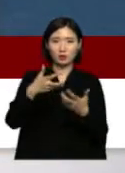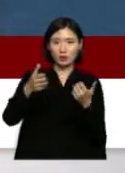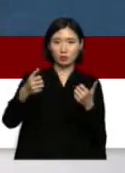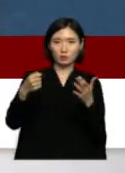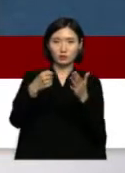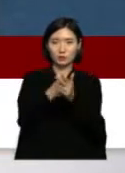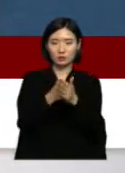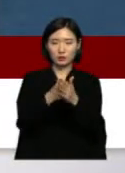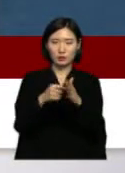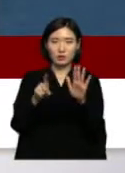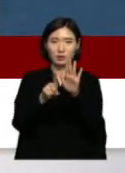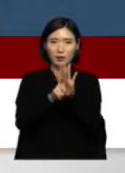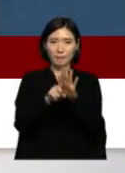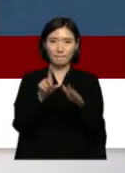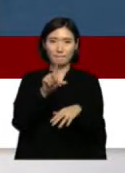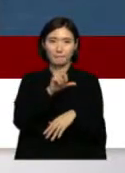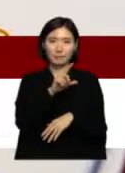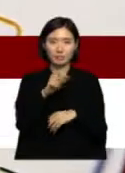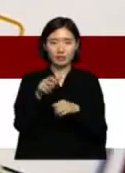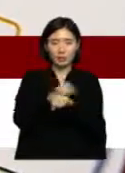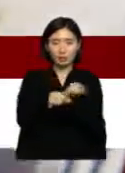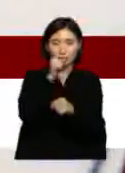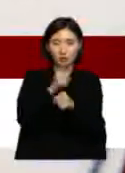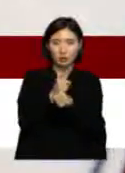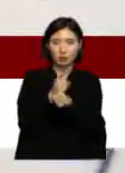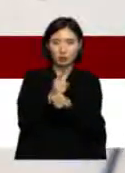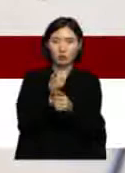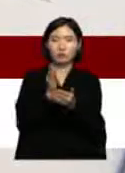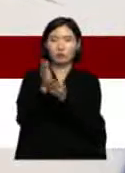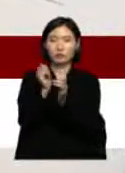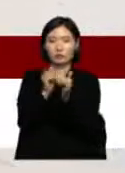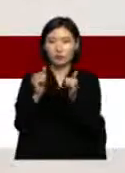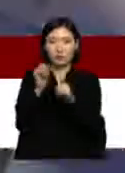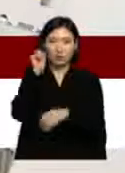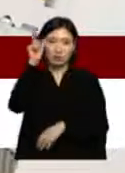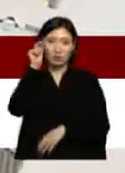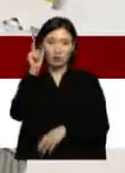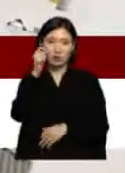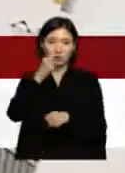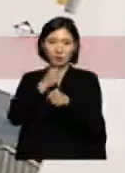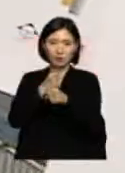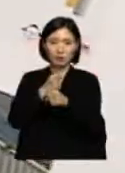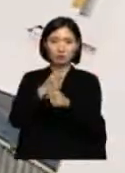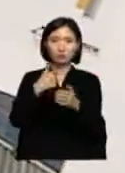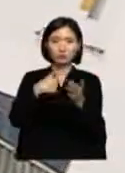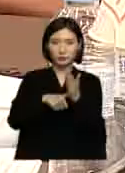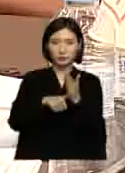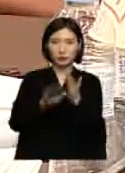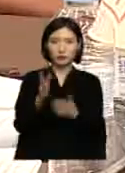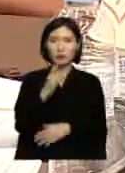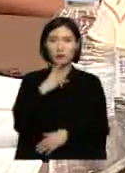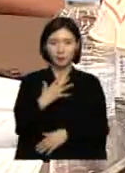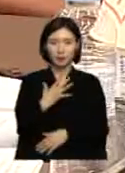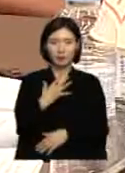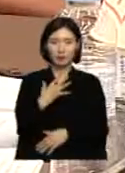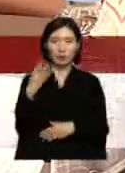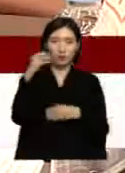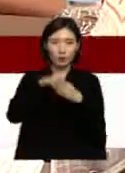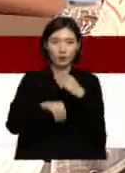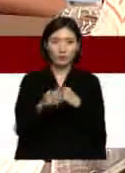경우는 간판이 특수성이 있거나 교수 등 전문가의 독창적 작품일 때뿐이었습니다.